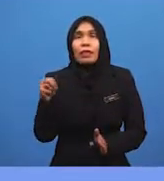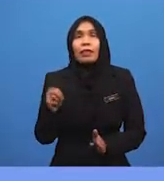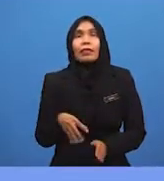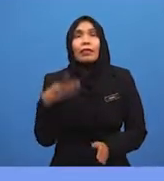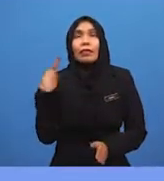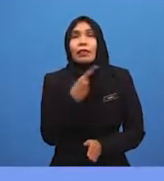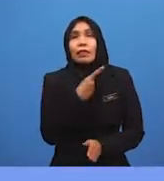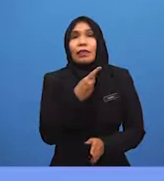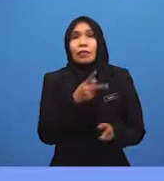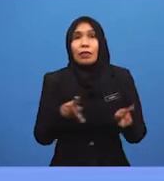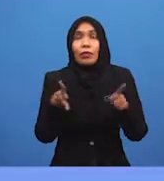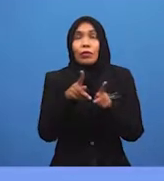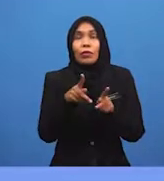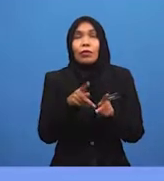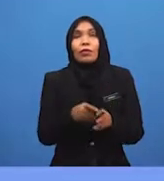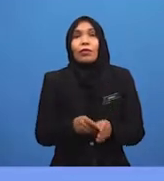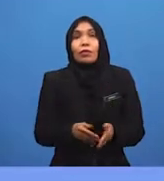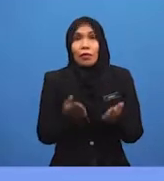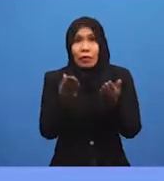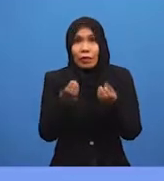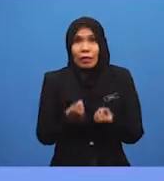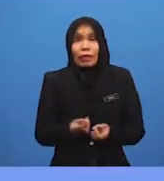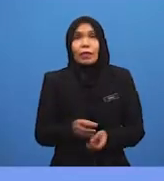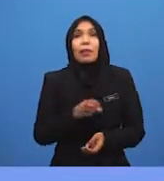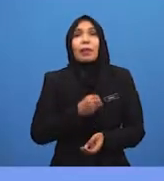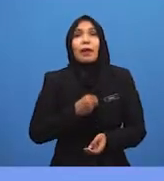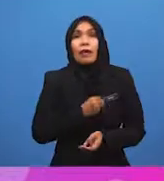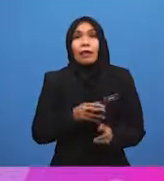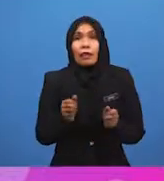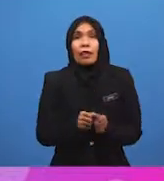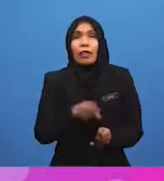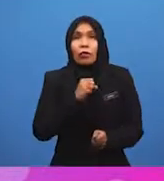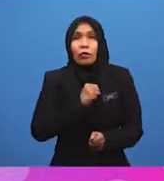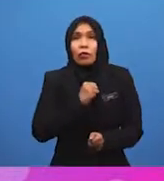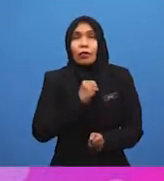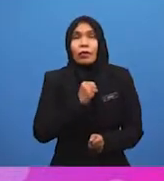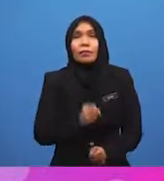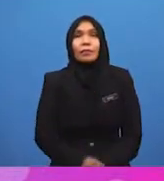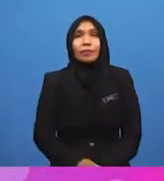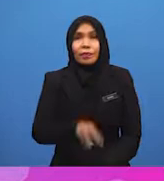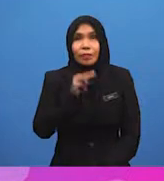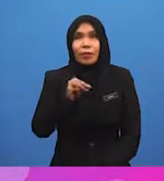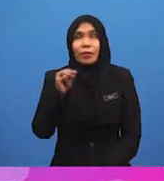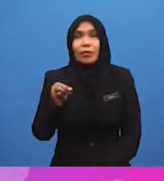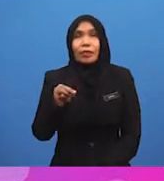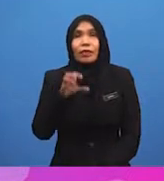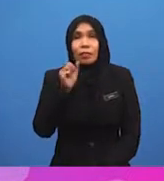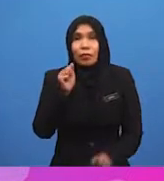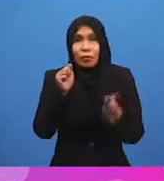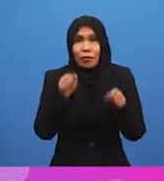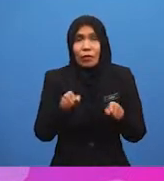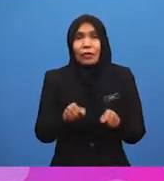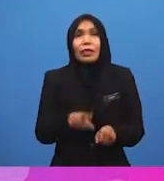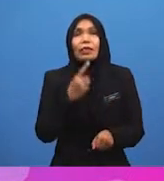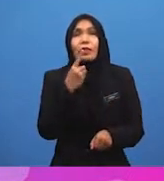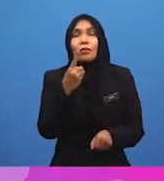perlu meminta maaf dengan warga sekolah dengan sopan. murid-murid, boleh tak sebutkan